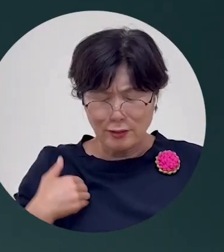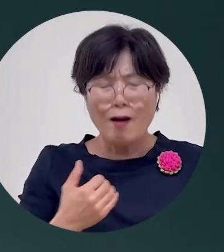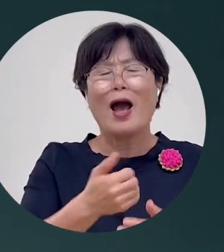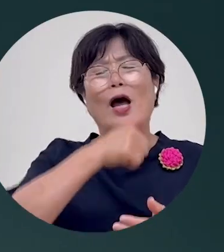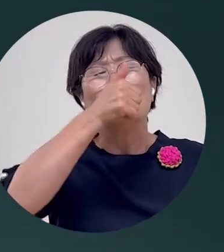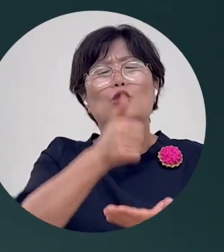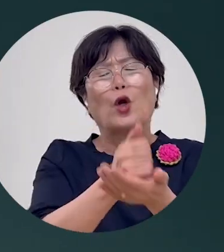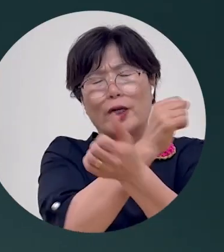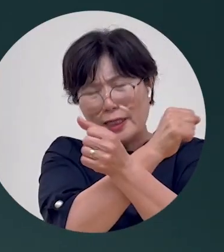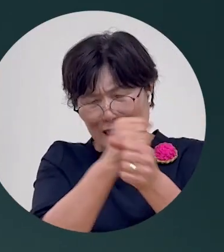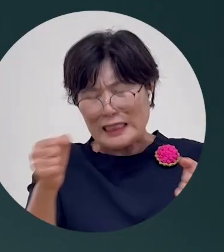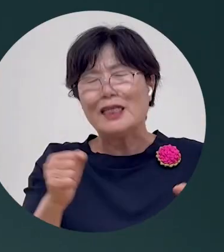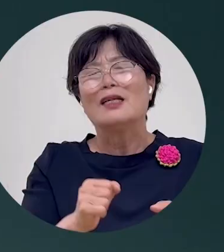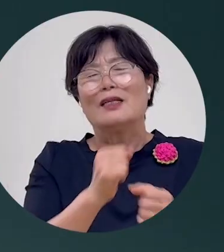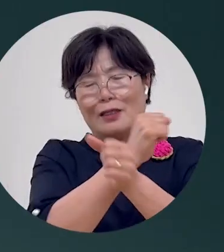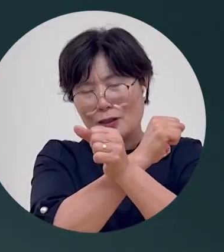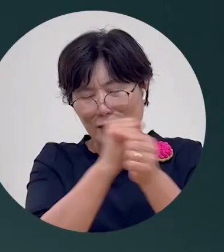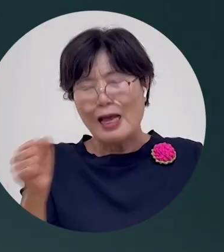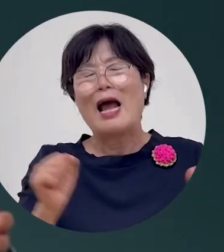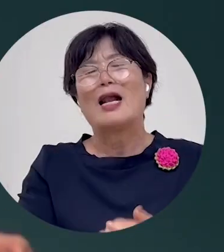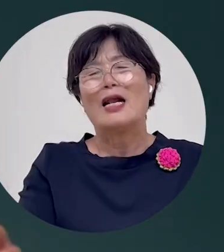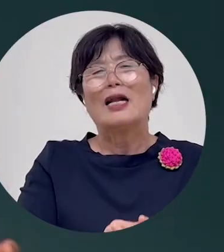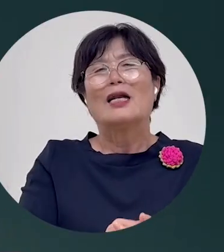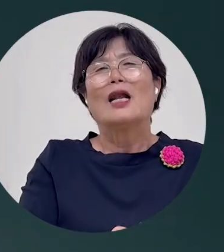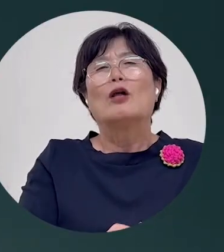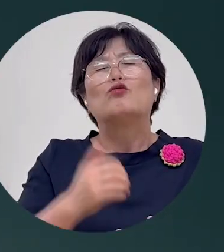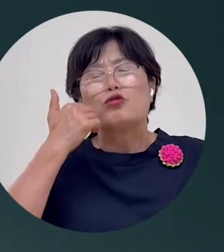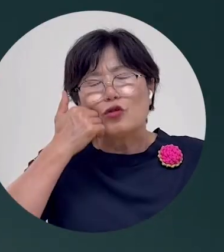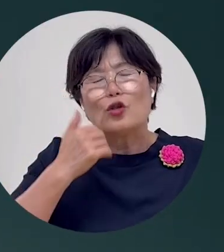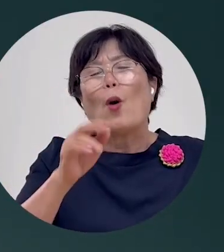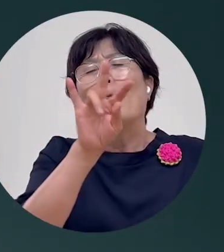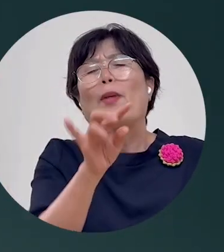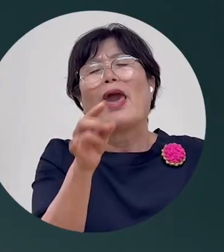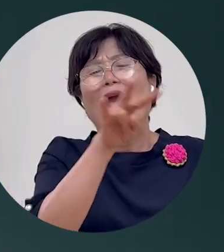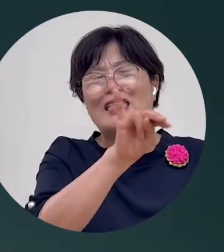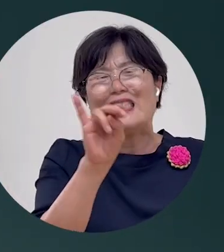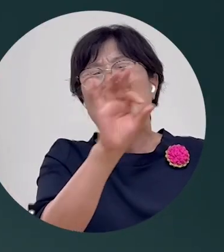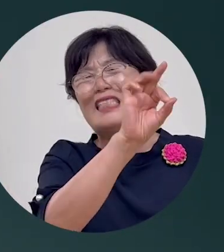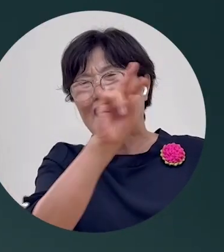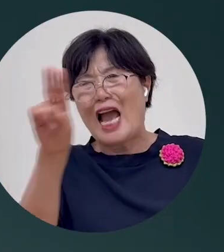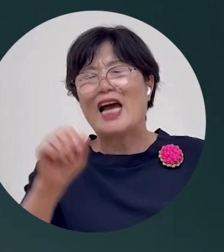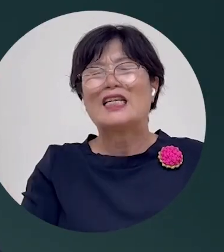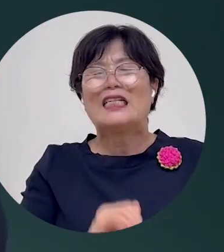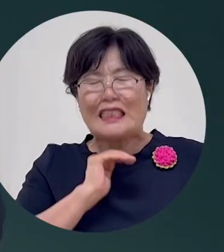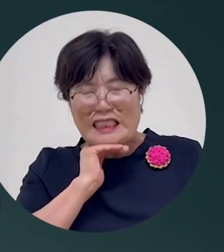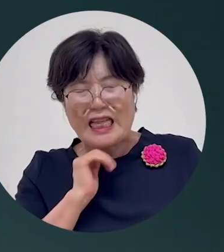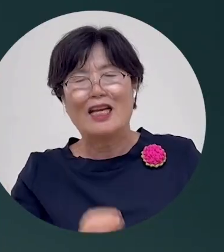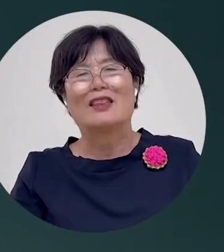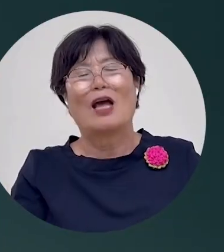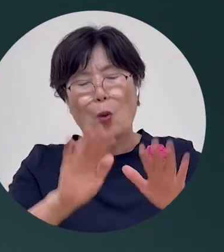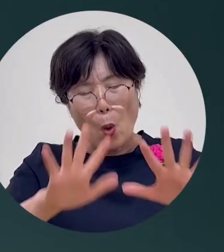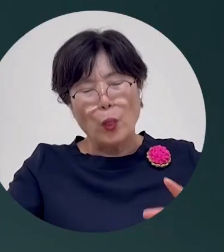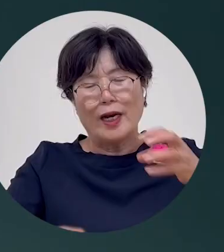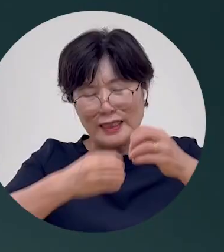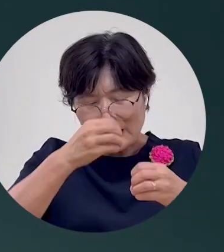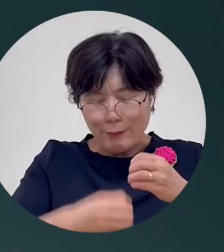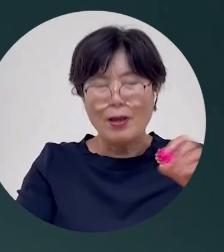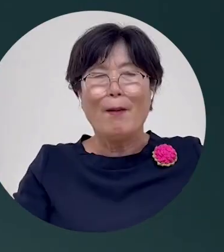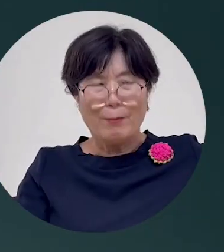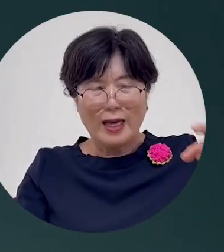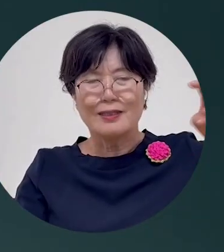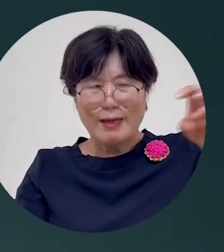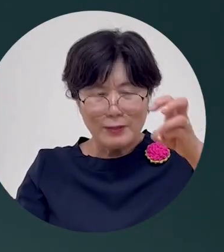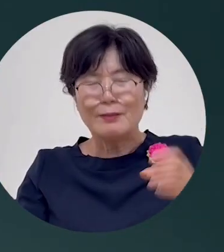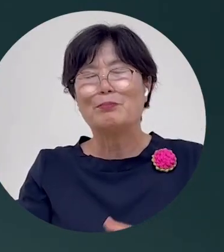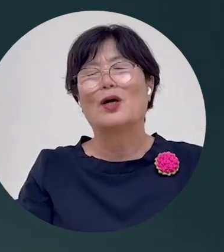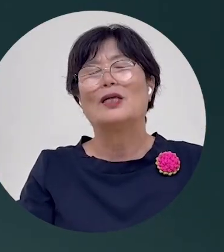우리의 죄를 씻어주실 풍성한 메시아를 기다렸다라고 오늘 이 시편 기자는 시편 130편을